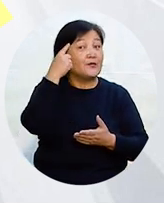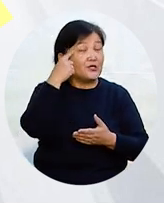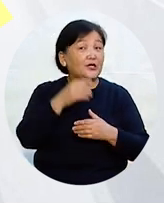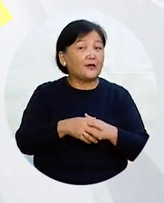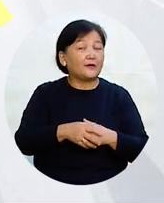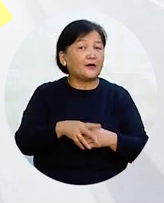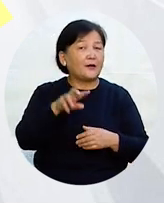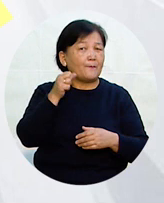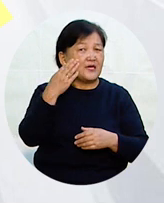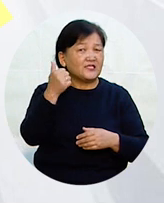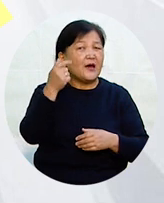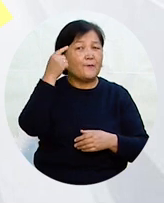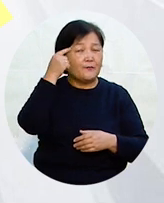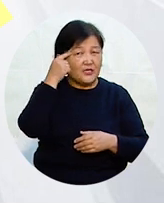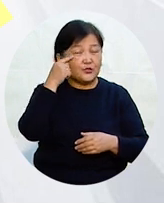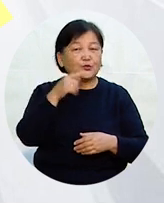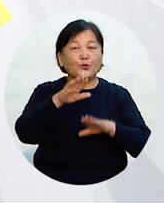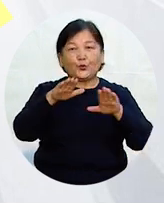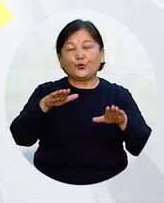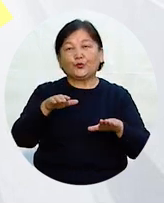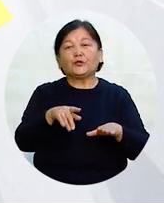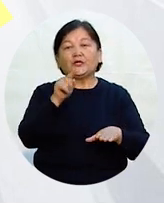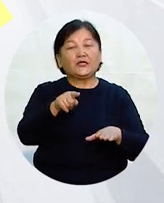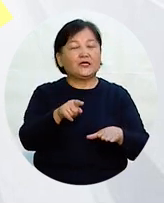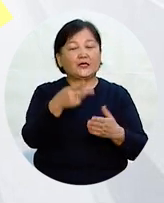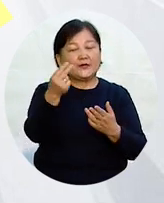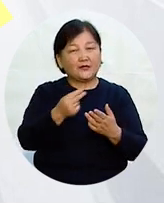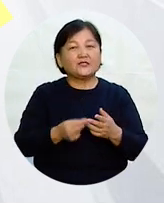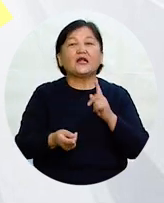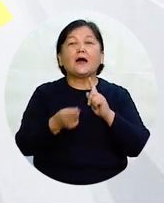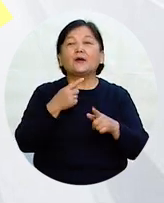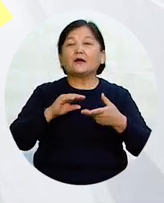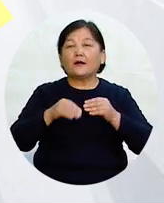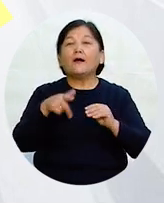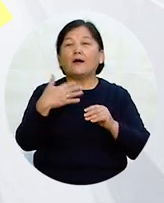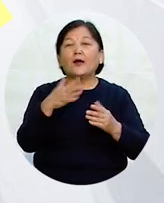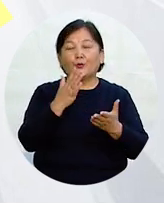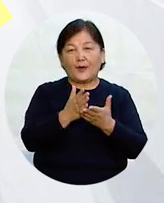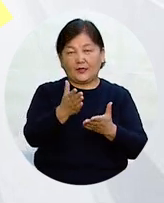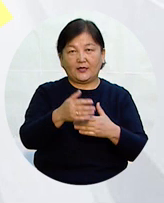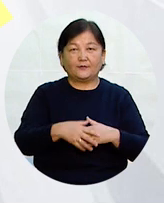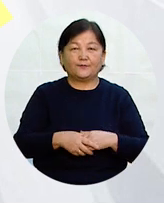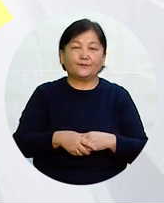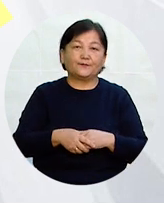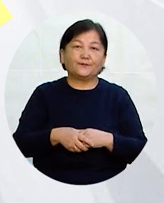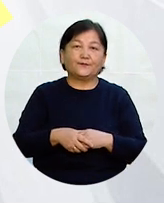язгуураа маш сайн мэдсэн хүүхдүүд энэ дасгал хийхэд хялбар байх болно.